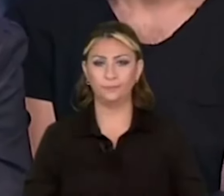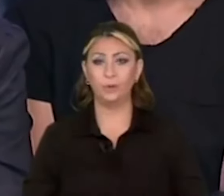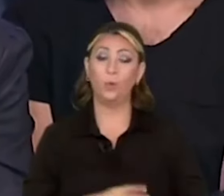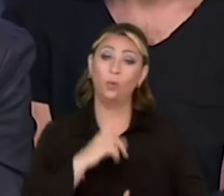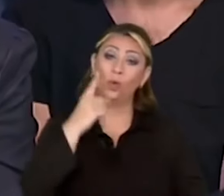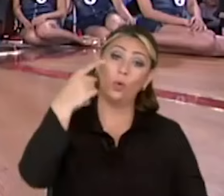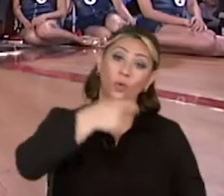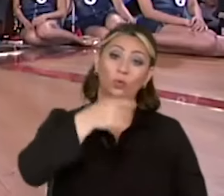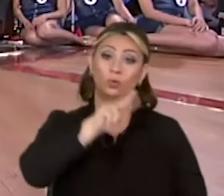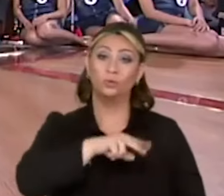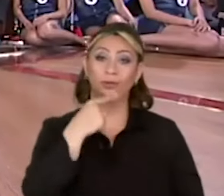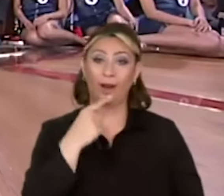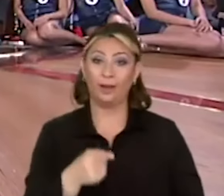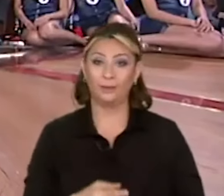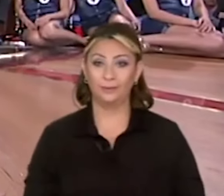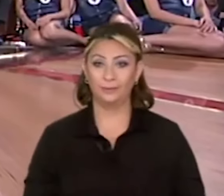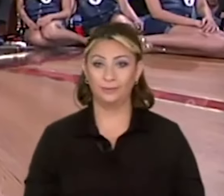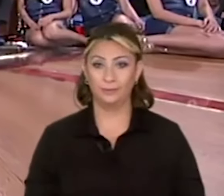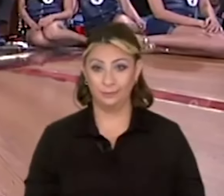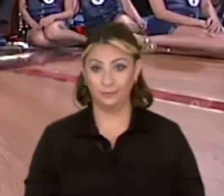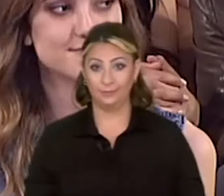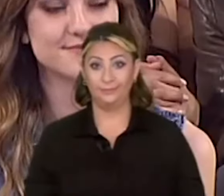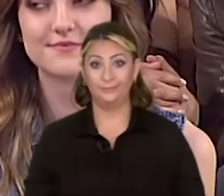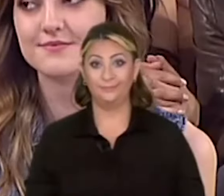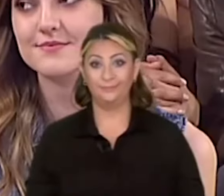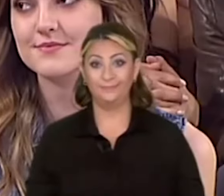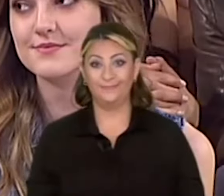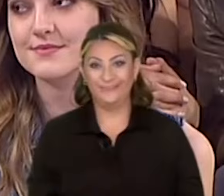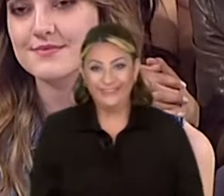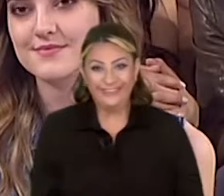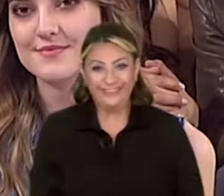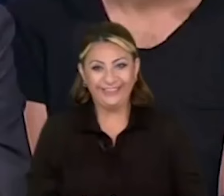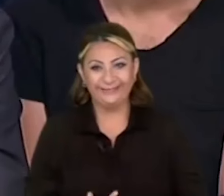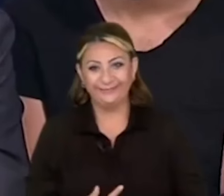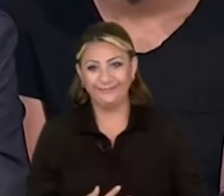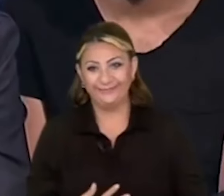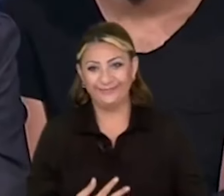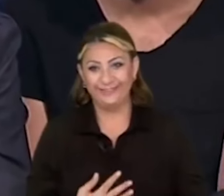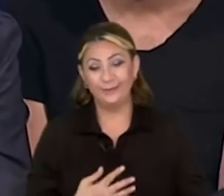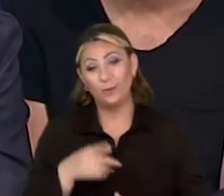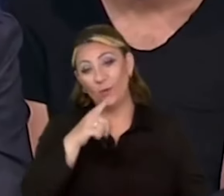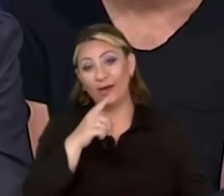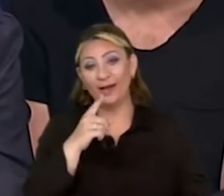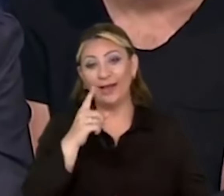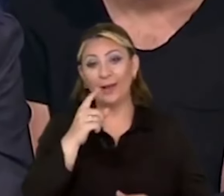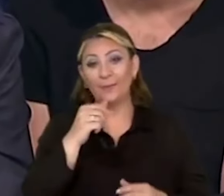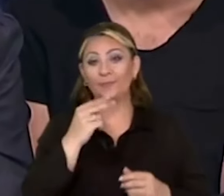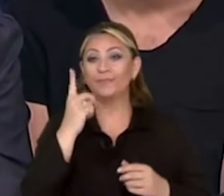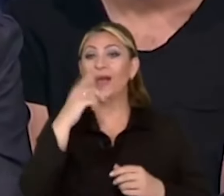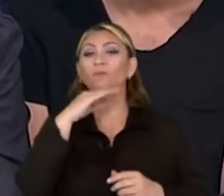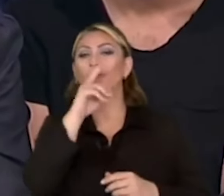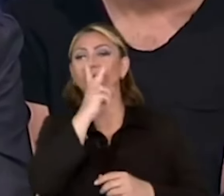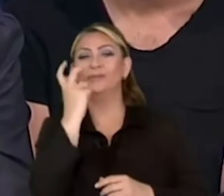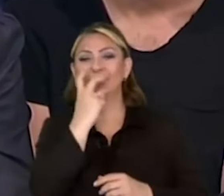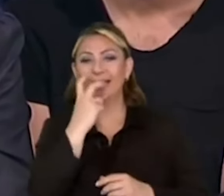çünkü öldürdü derler biliyorsun. Öyle mi? Tabii. Kate Richards sonra onun kızla çıkıyor ya, Brian Jones'un kızı